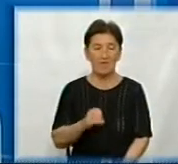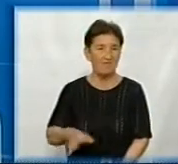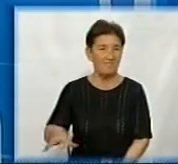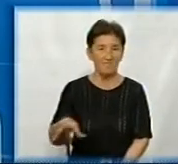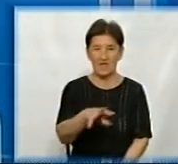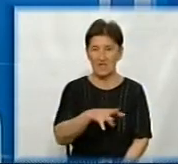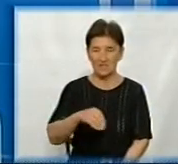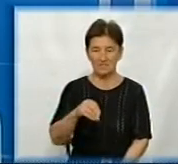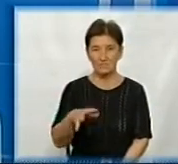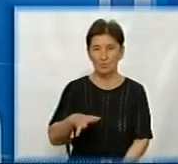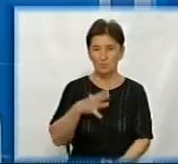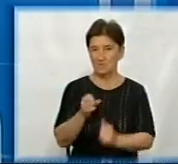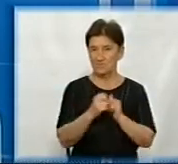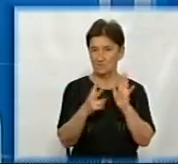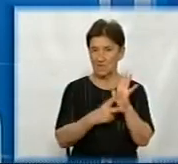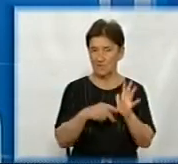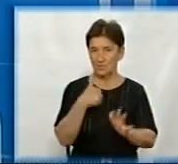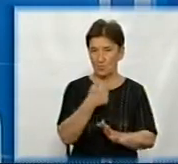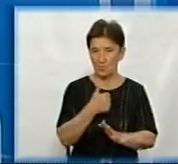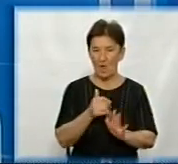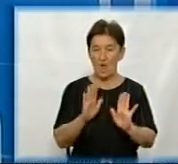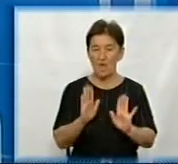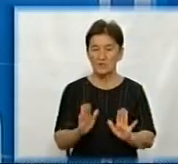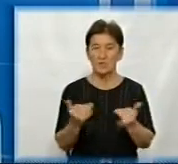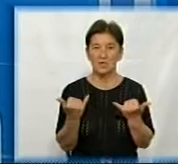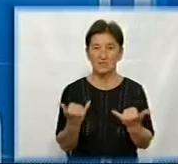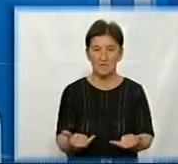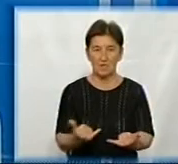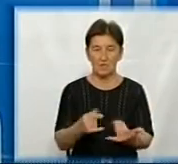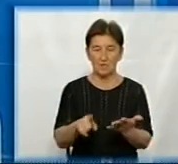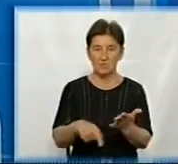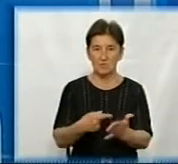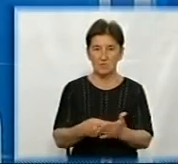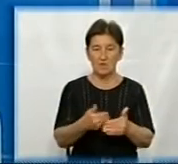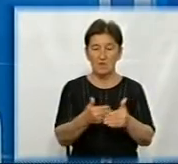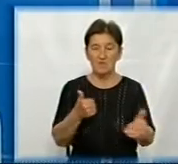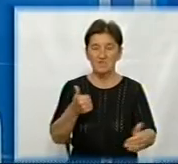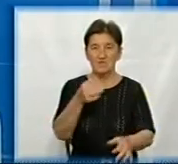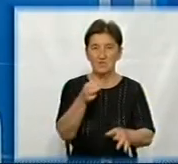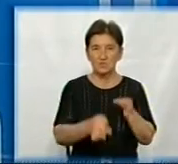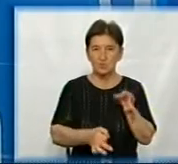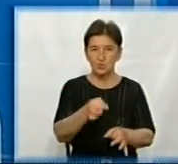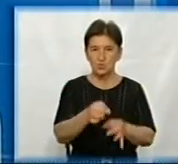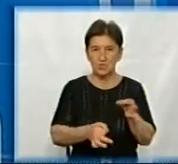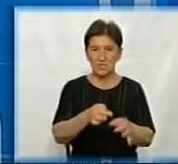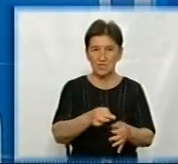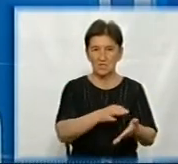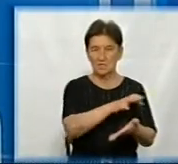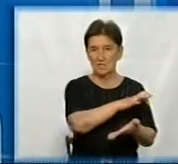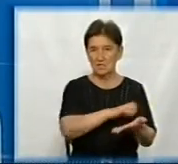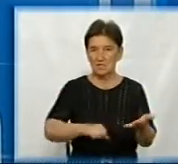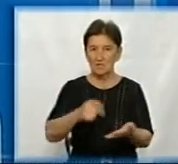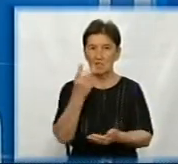переданий тоді, у 17-му році, а лише зараз місто відсудило через суд дві